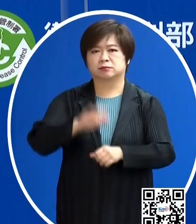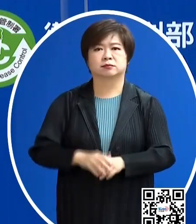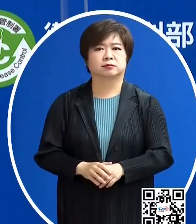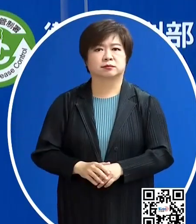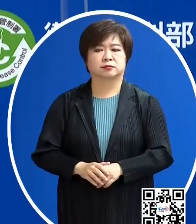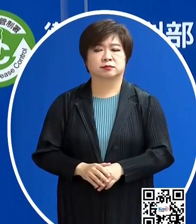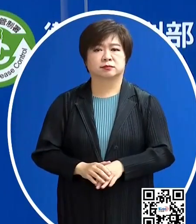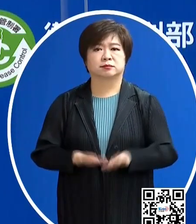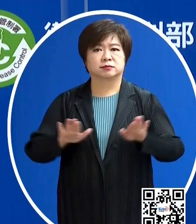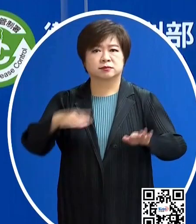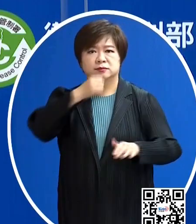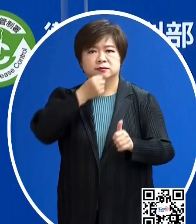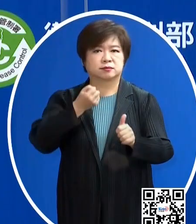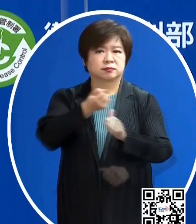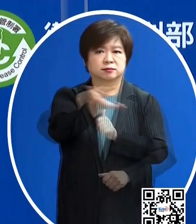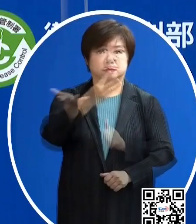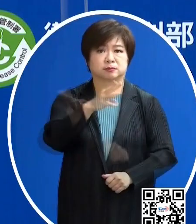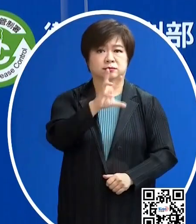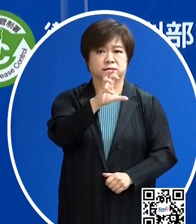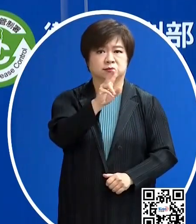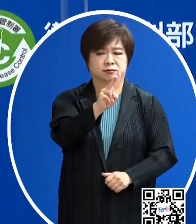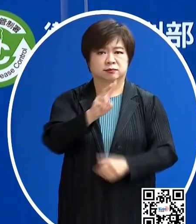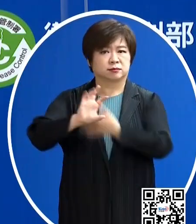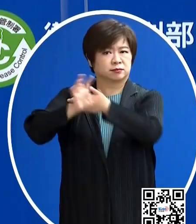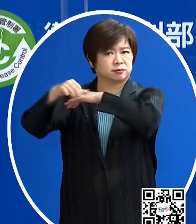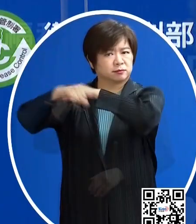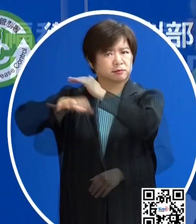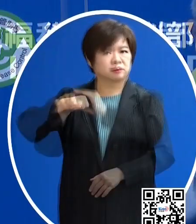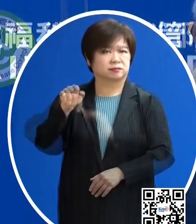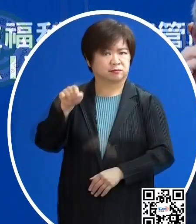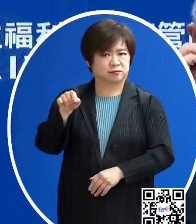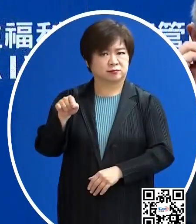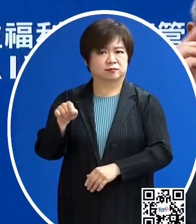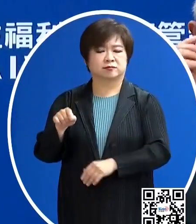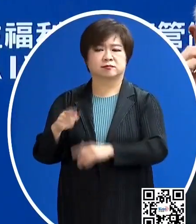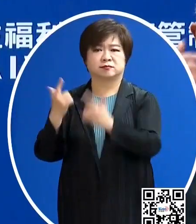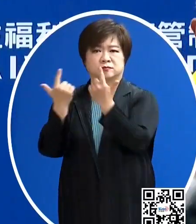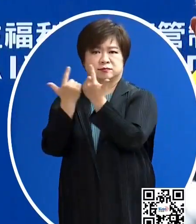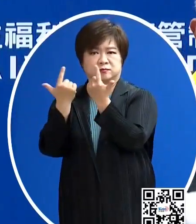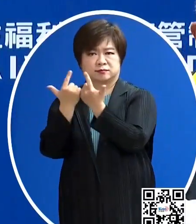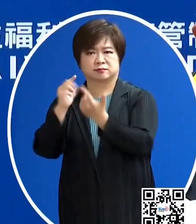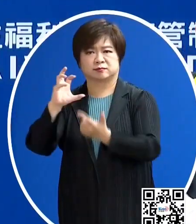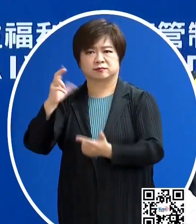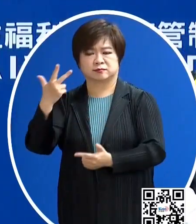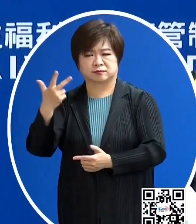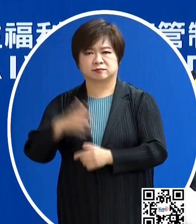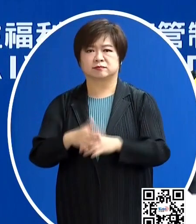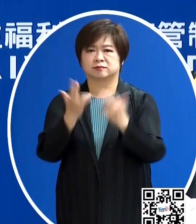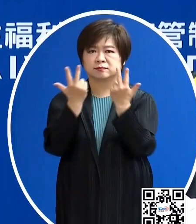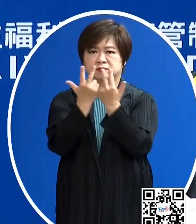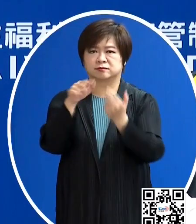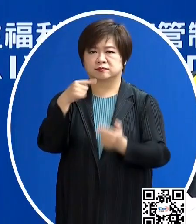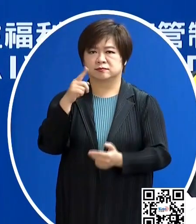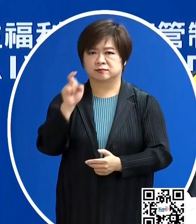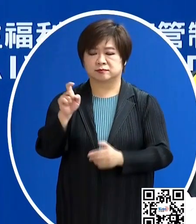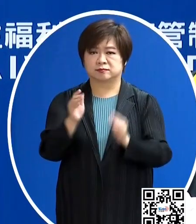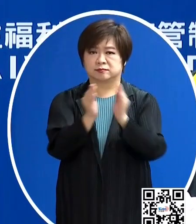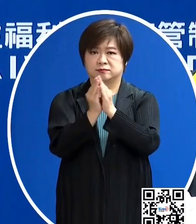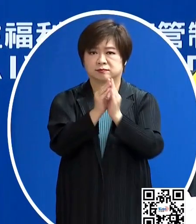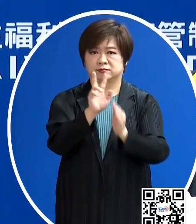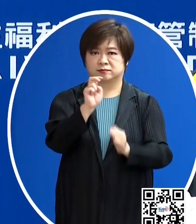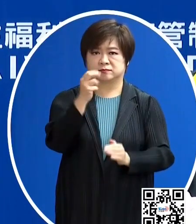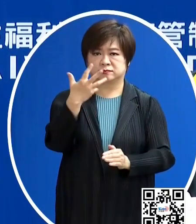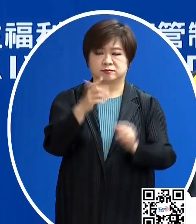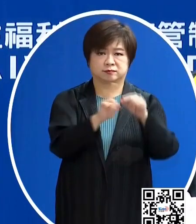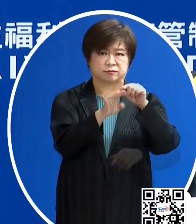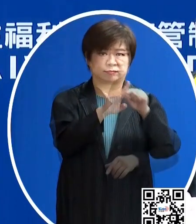上升。本土案例有382例，境外移入有149，台北87，新北110，桃园28，